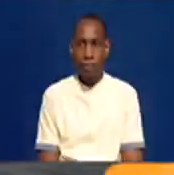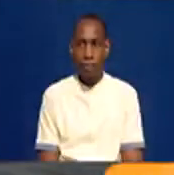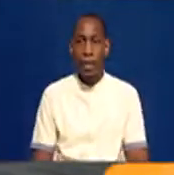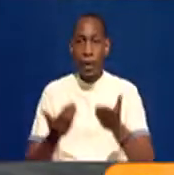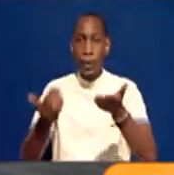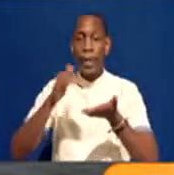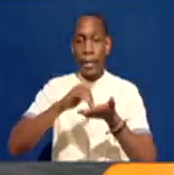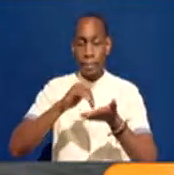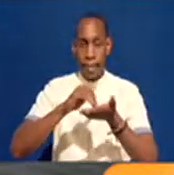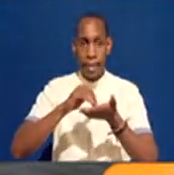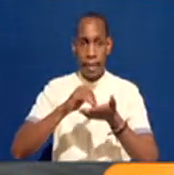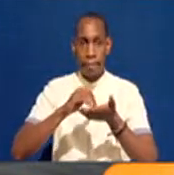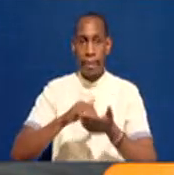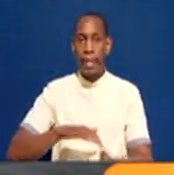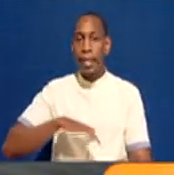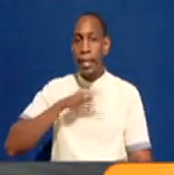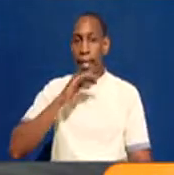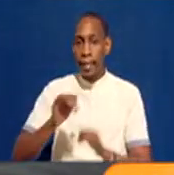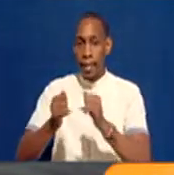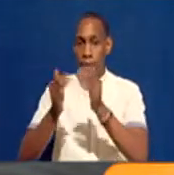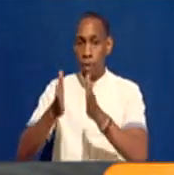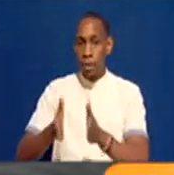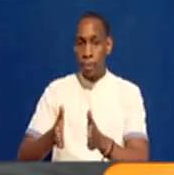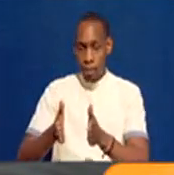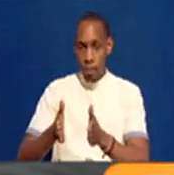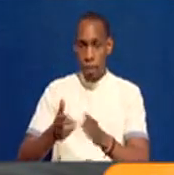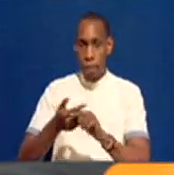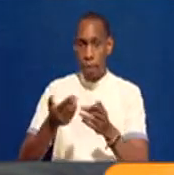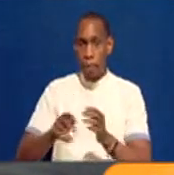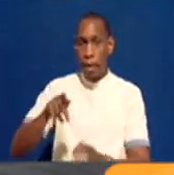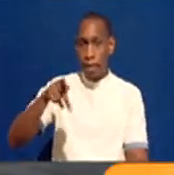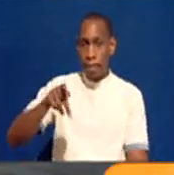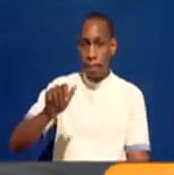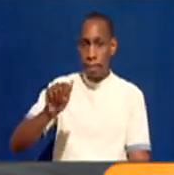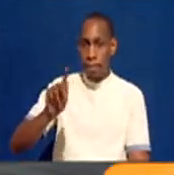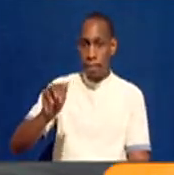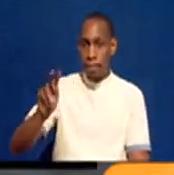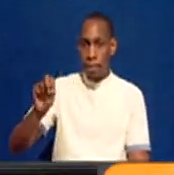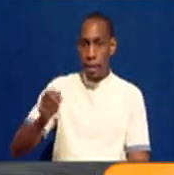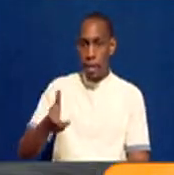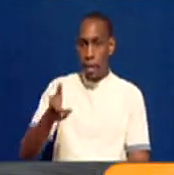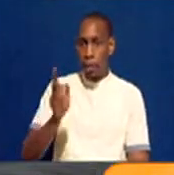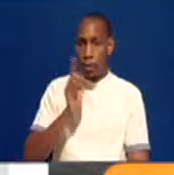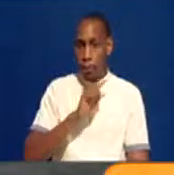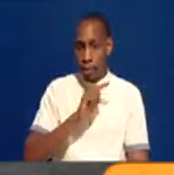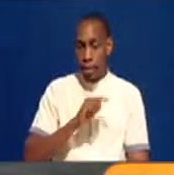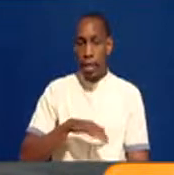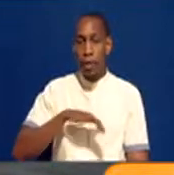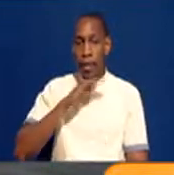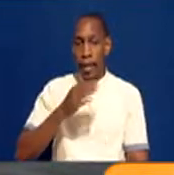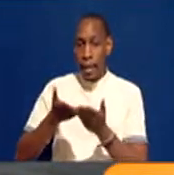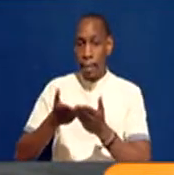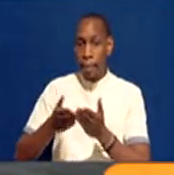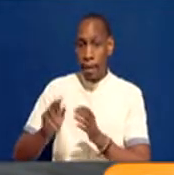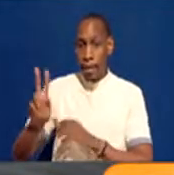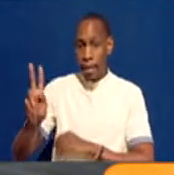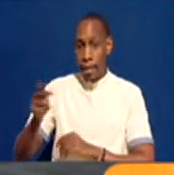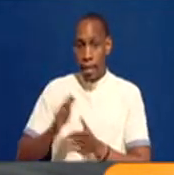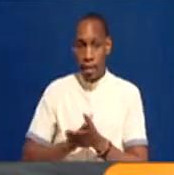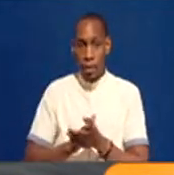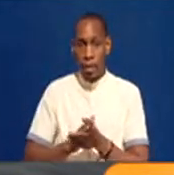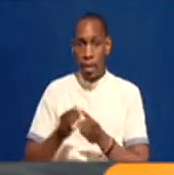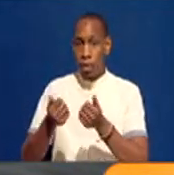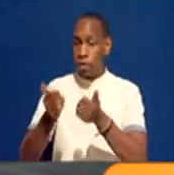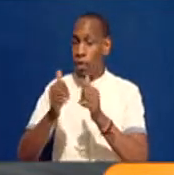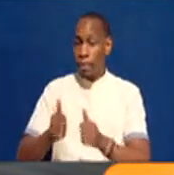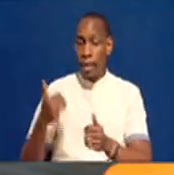Naam, karibu tena mtazamaji. Kifo cha mwanahabari mashuhuri kutoka Pakistan aliyepigwa risasi na kufariki humu nchini